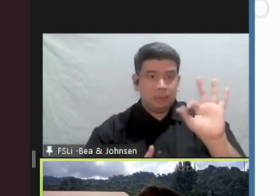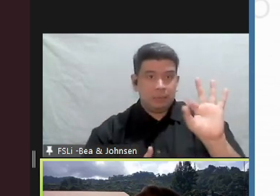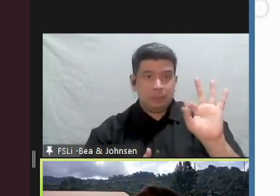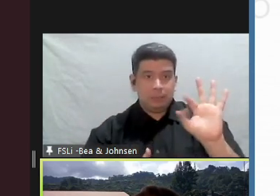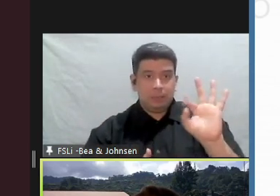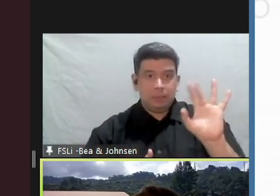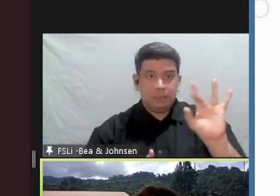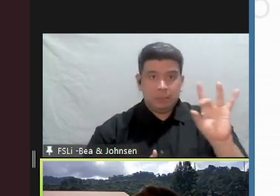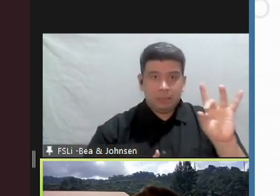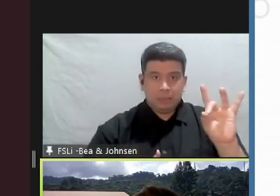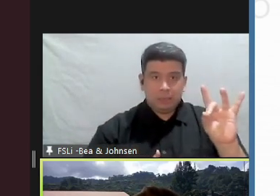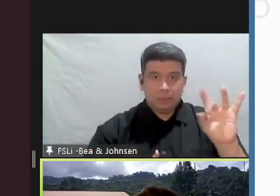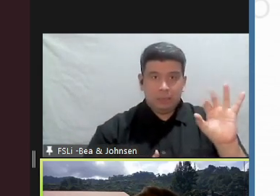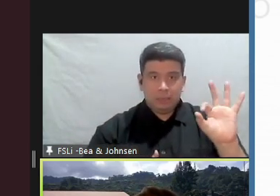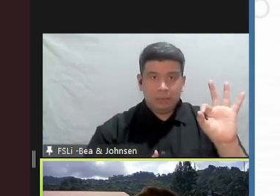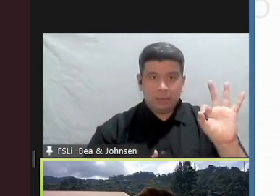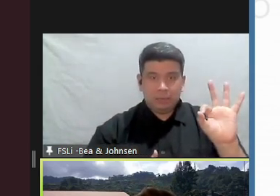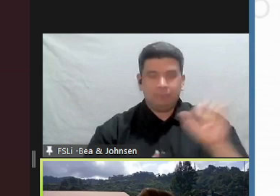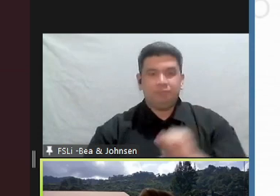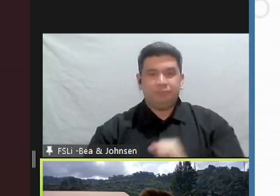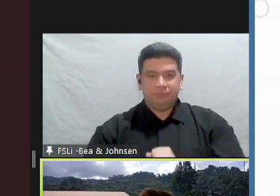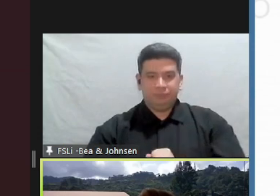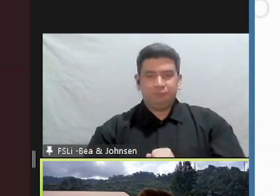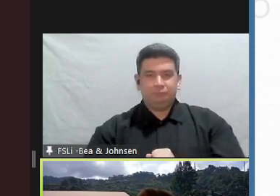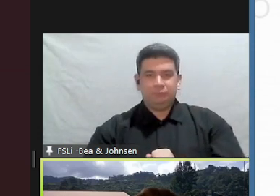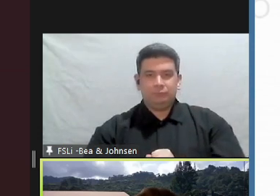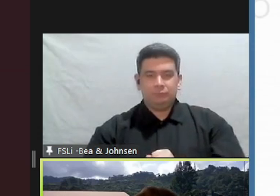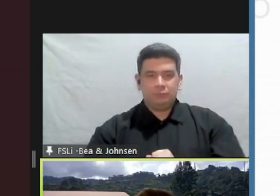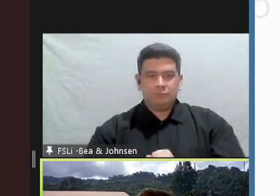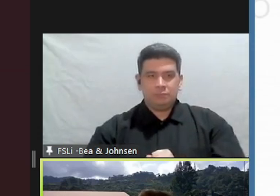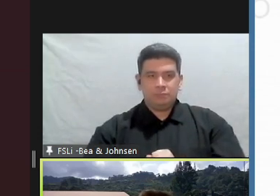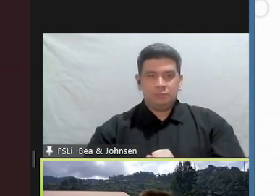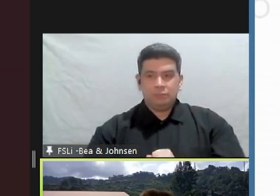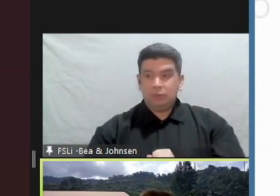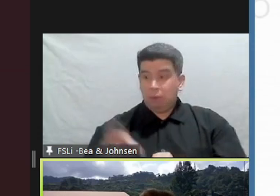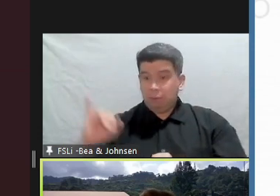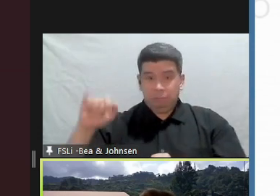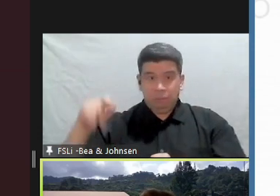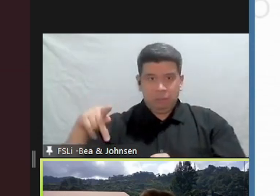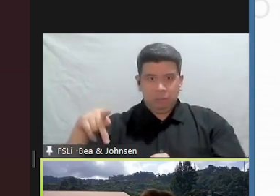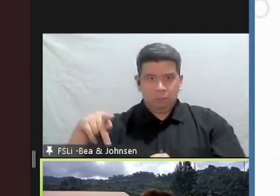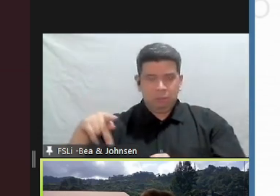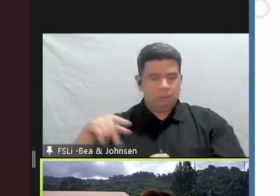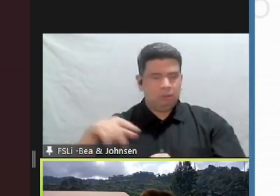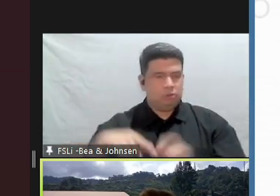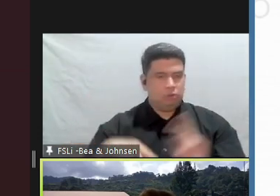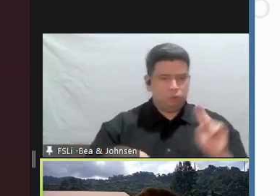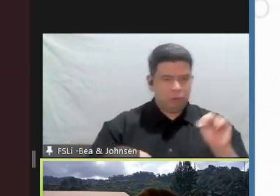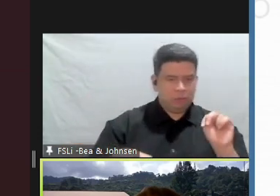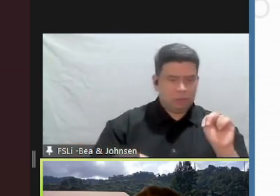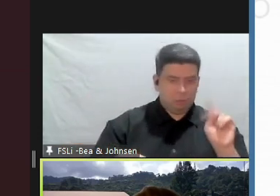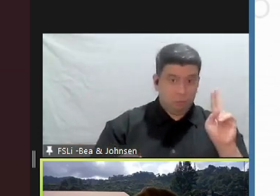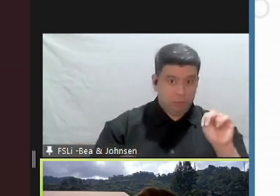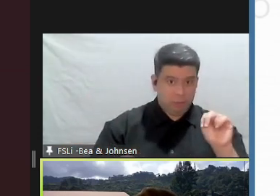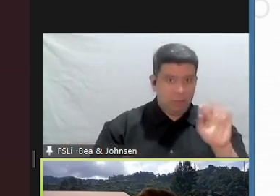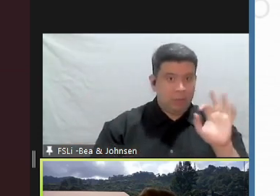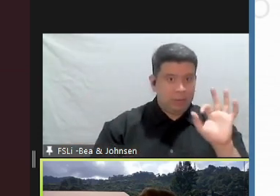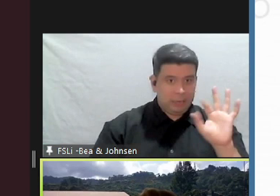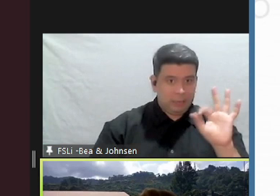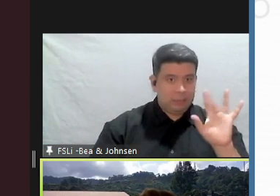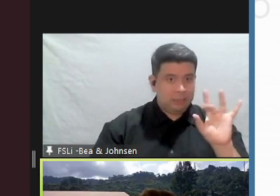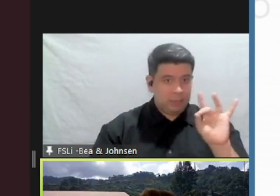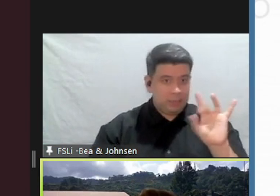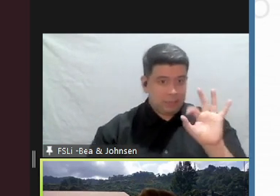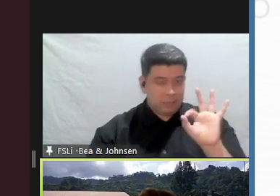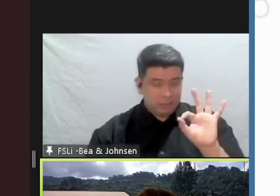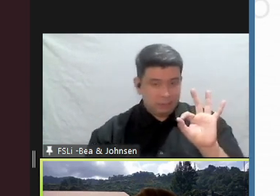ang mga IP ay hindi dapat mawala. Okay, na kailangan ang programa sa edukasyon